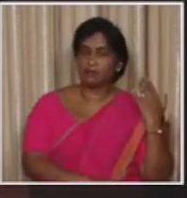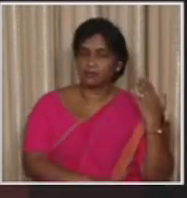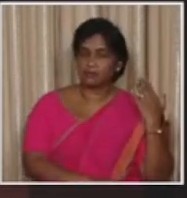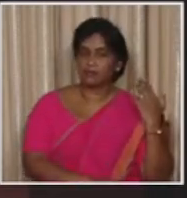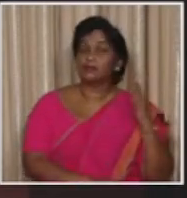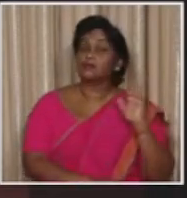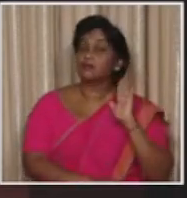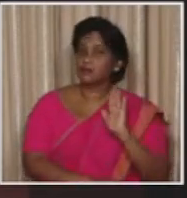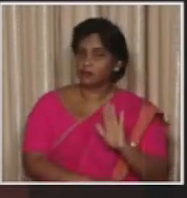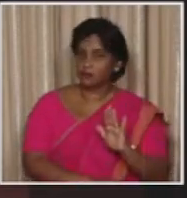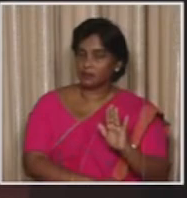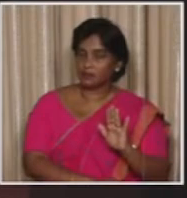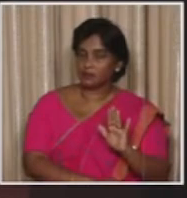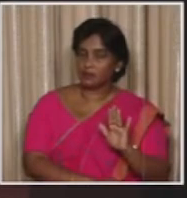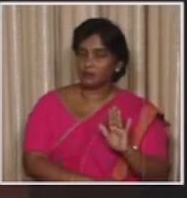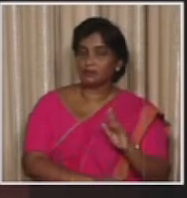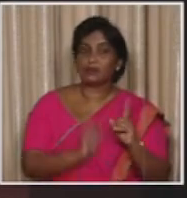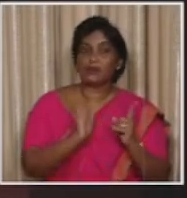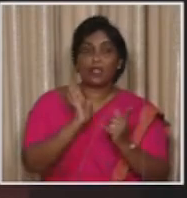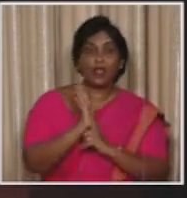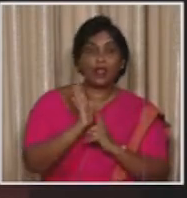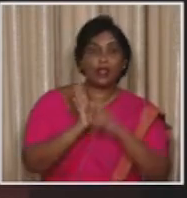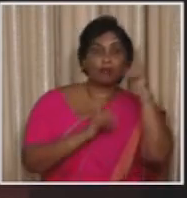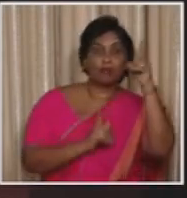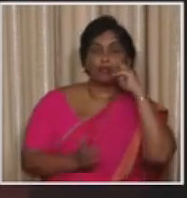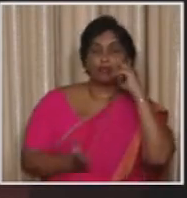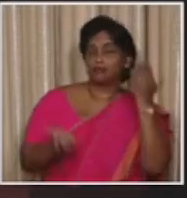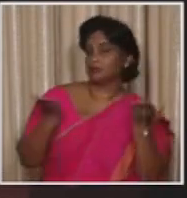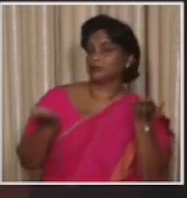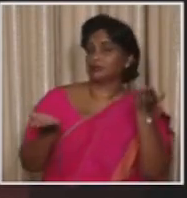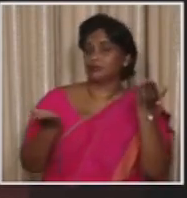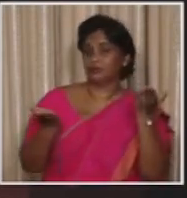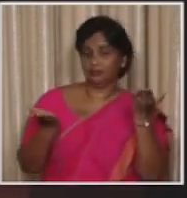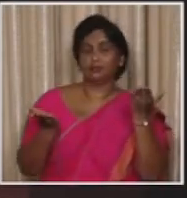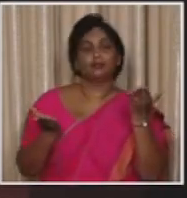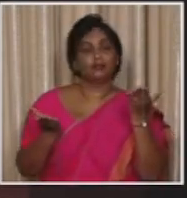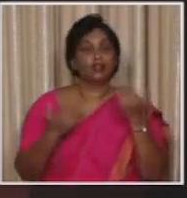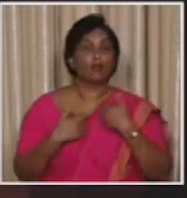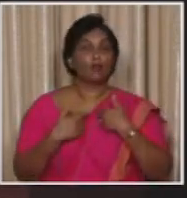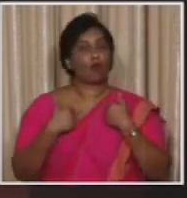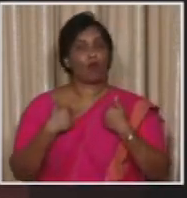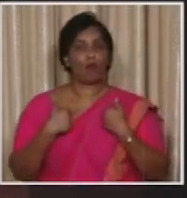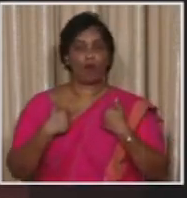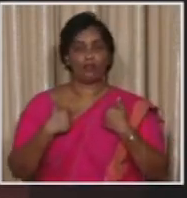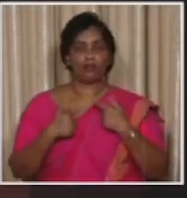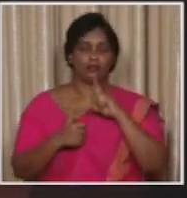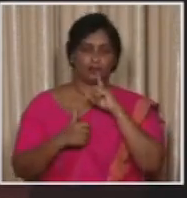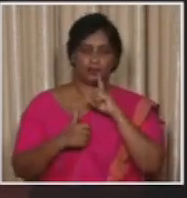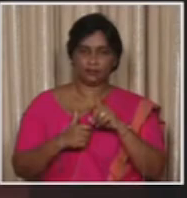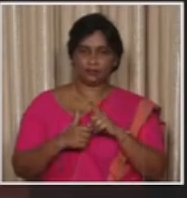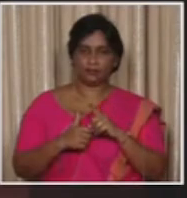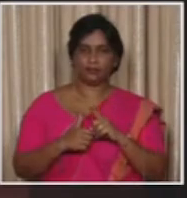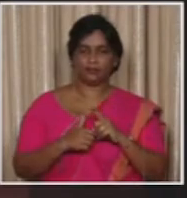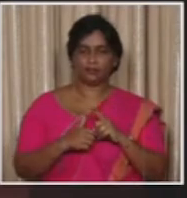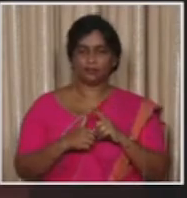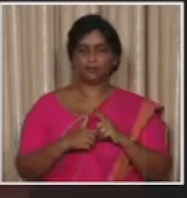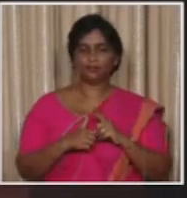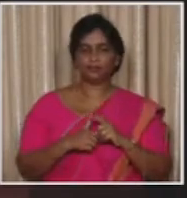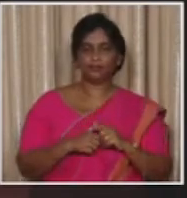වෙනවා. හැබැයි ලෙබනන් එක්ක සංසන්දනය කරලා අපි හොඳ තැනක ඉන්නවලු.